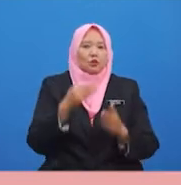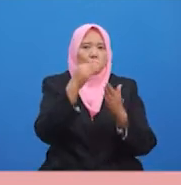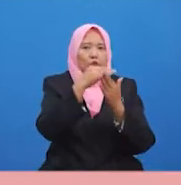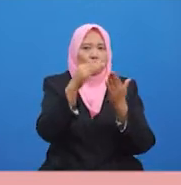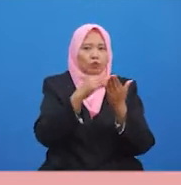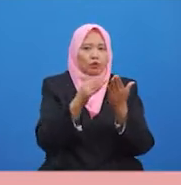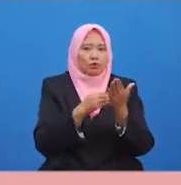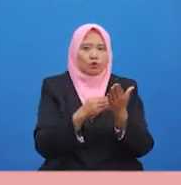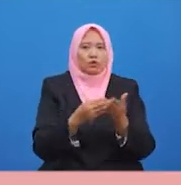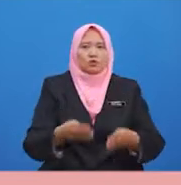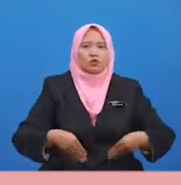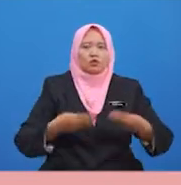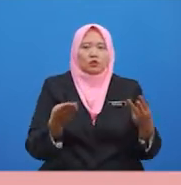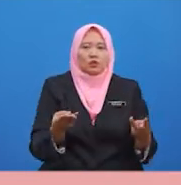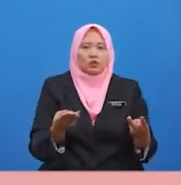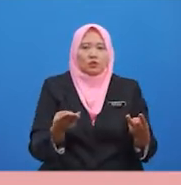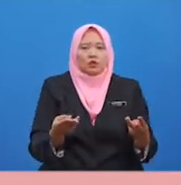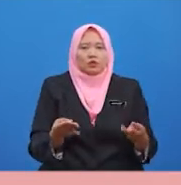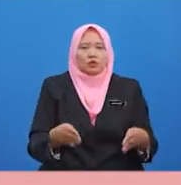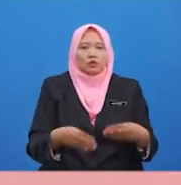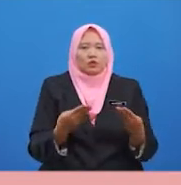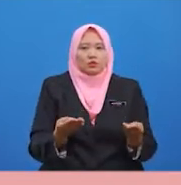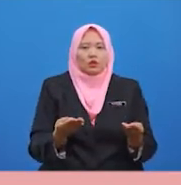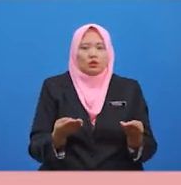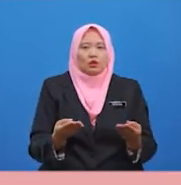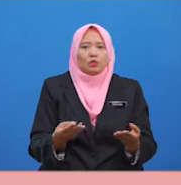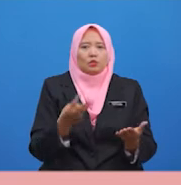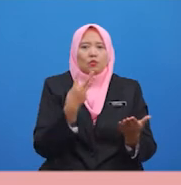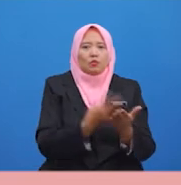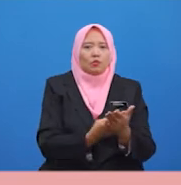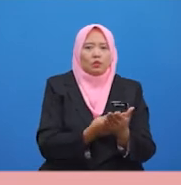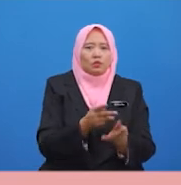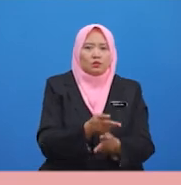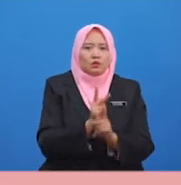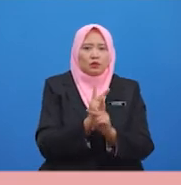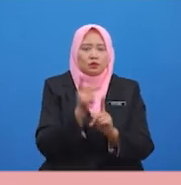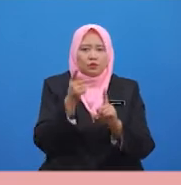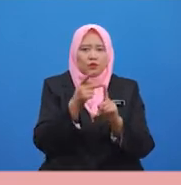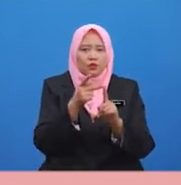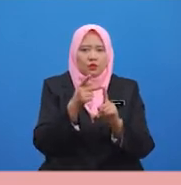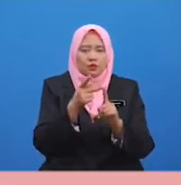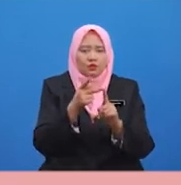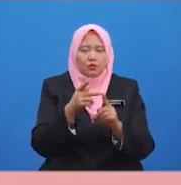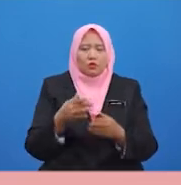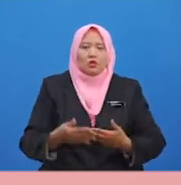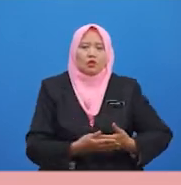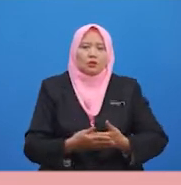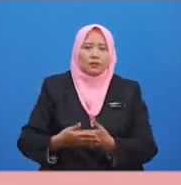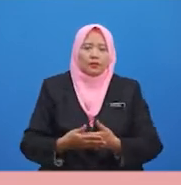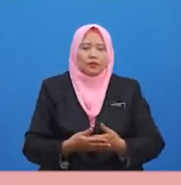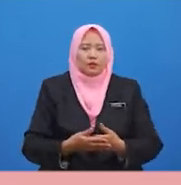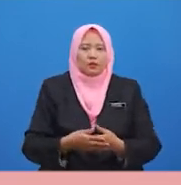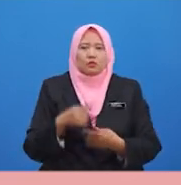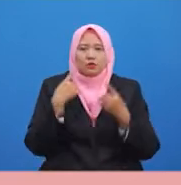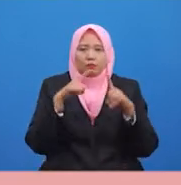wakaf. Soalan kedua, Pak Abu menandatangani borang penyerahan